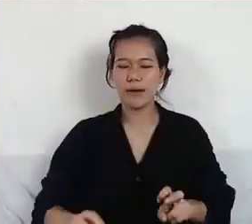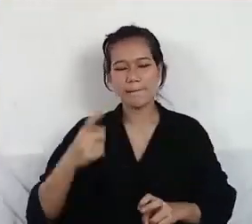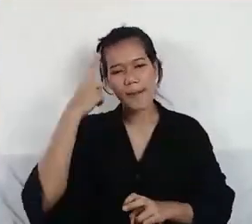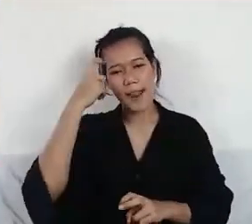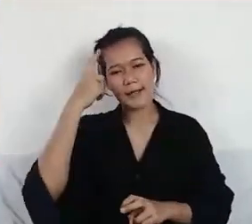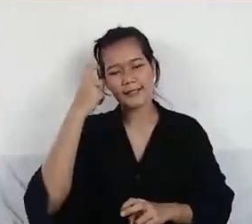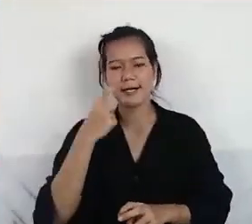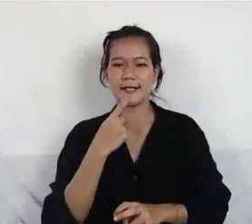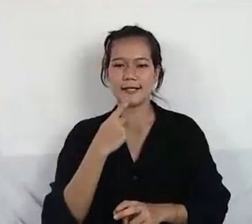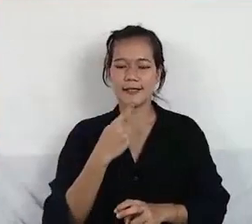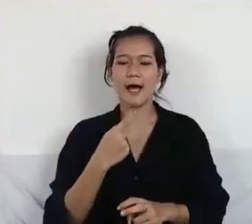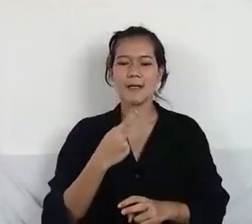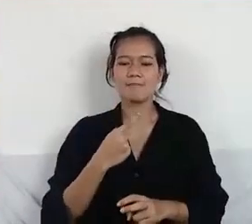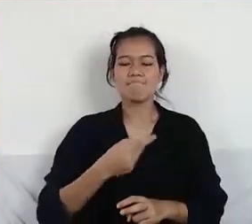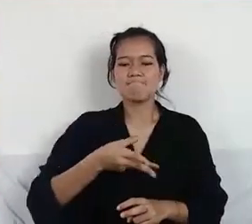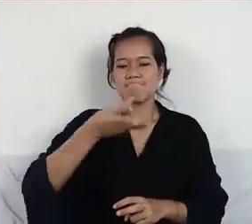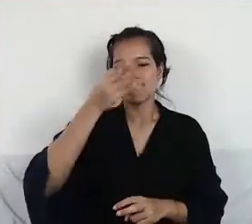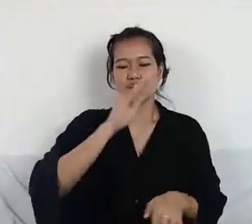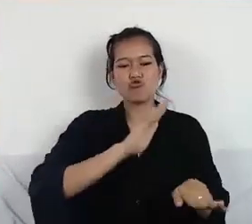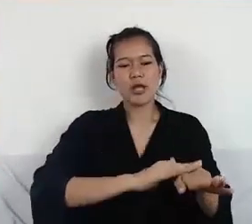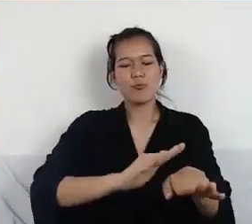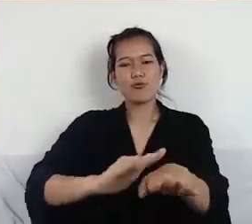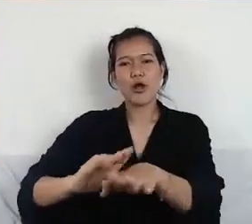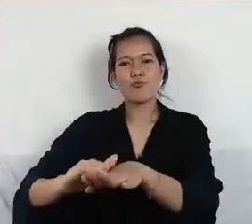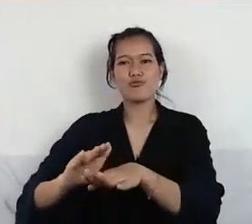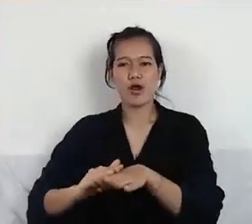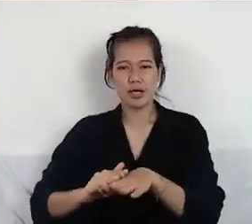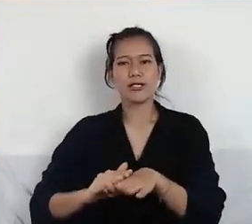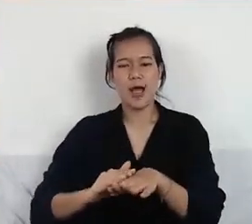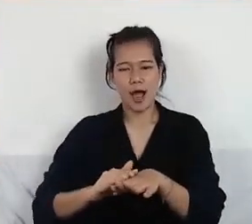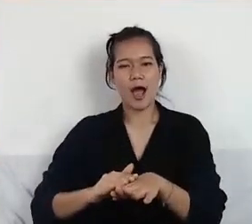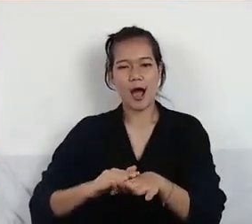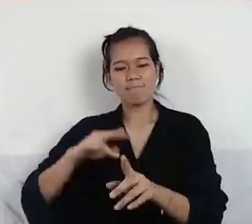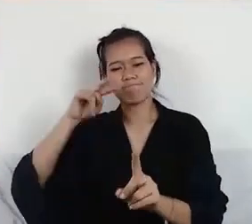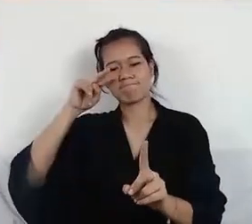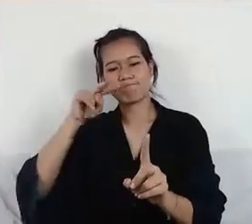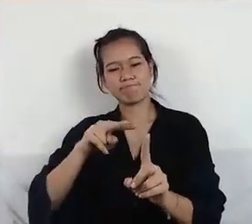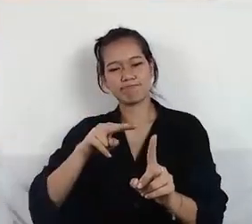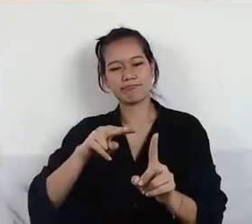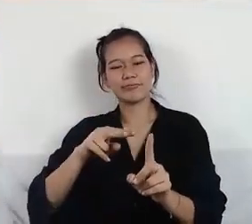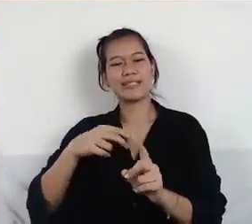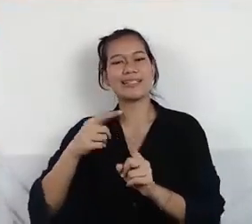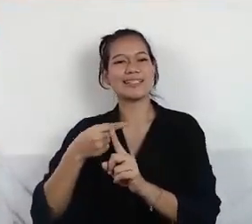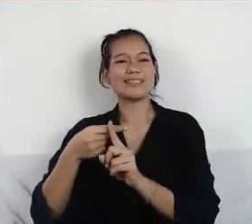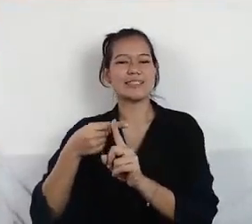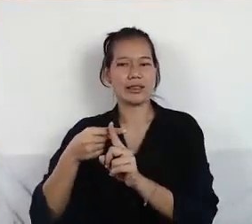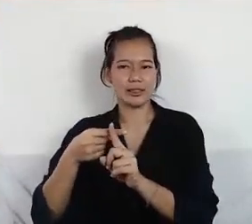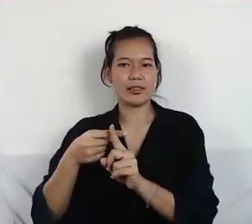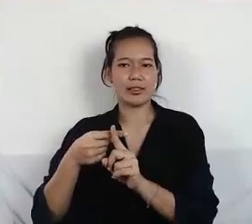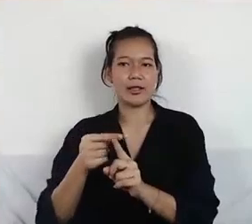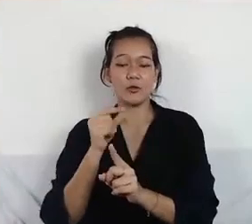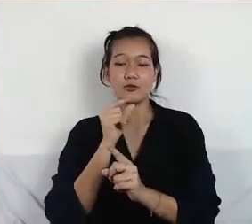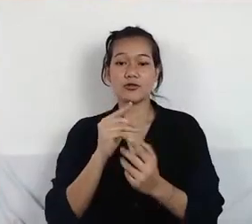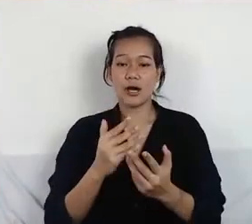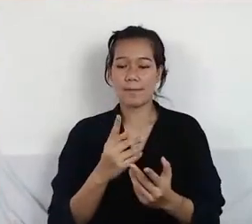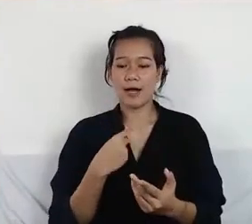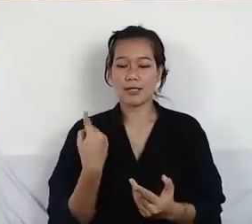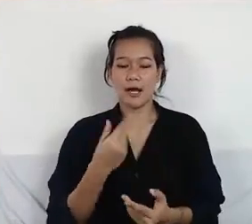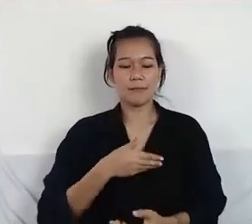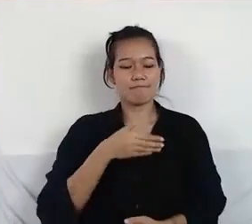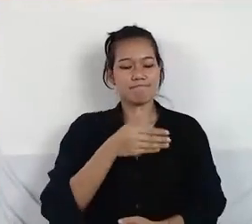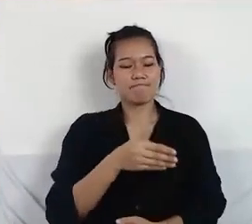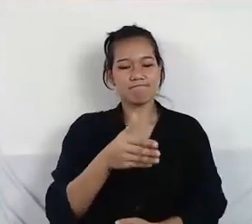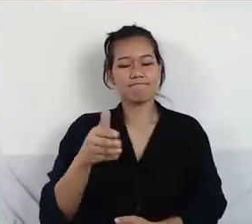dapat menghidupi kearifan-kearifan lokal dalam kacamata iman Kristen. Supaya dimanapun kami berada, kami